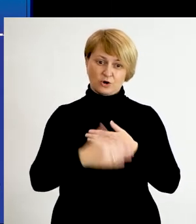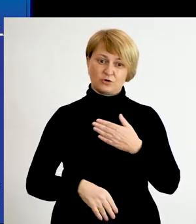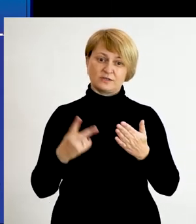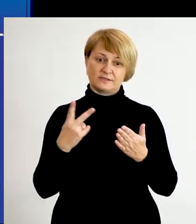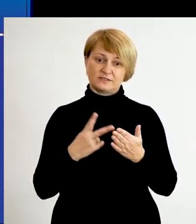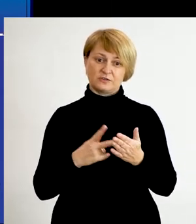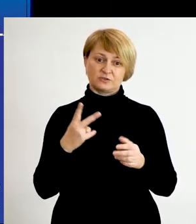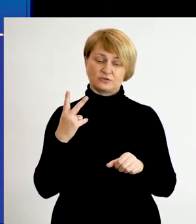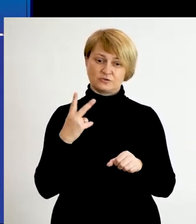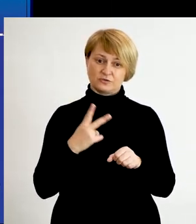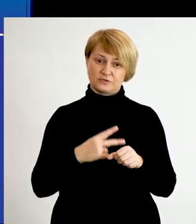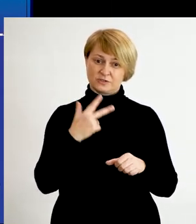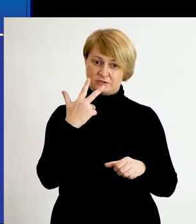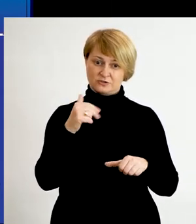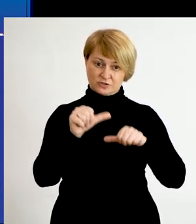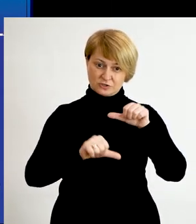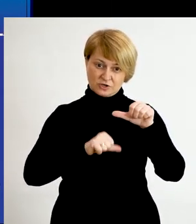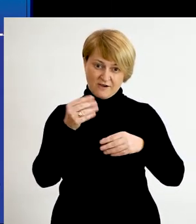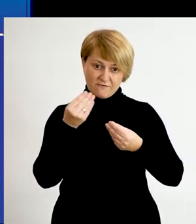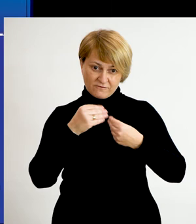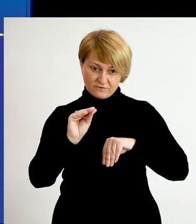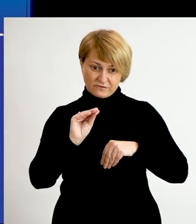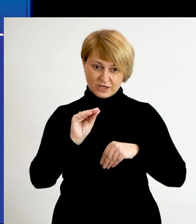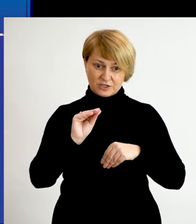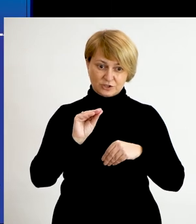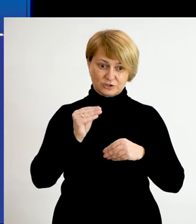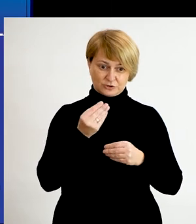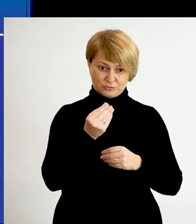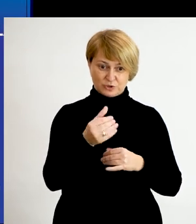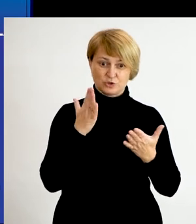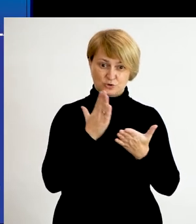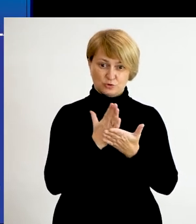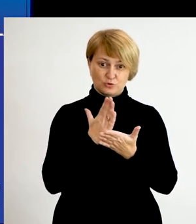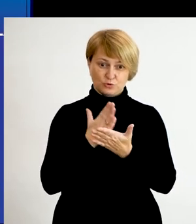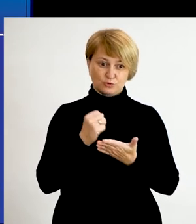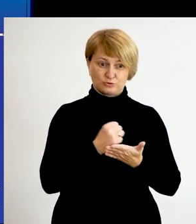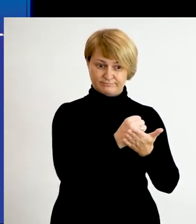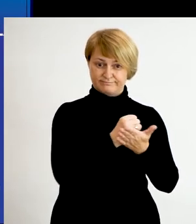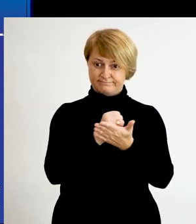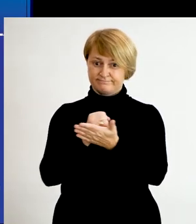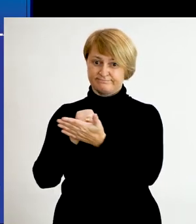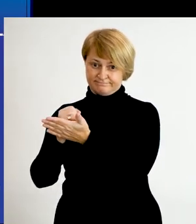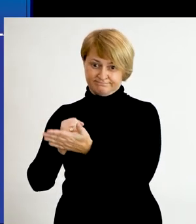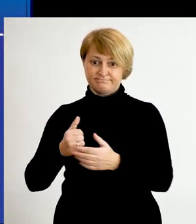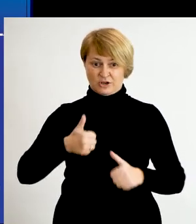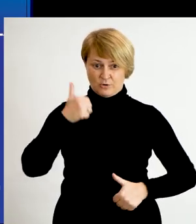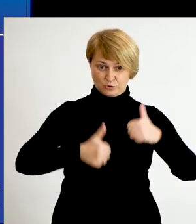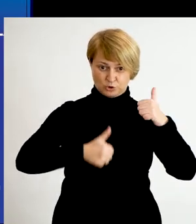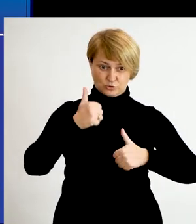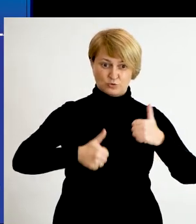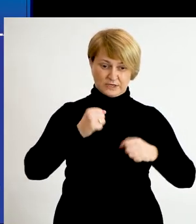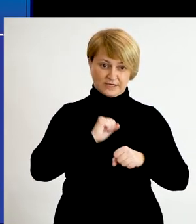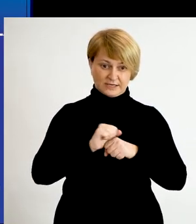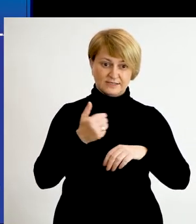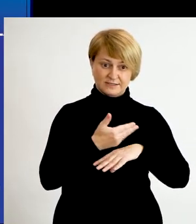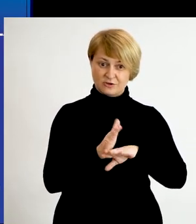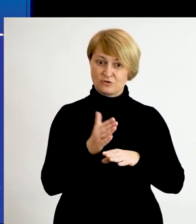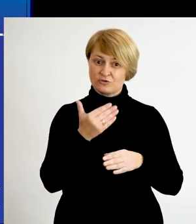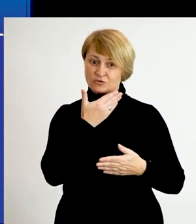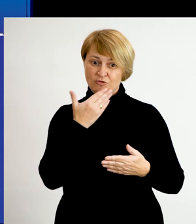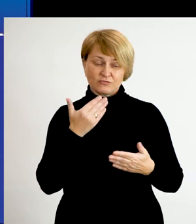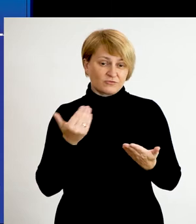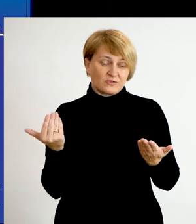do 2023 roku, więc większość pieniędzy już w ciągu konkursów wydatkowano i trudno tutaj o nowe